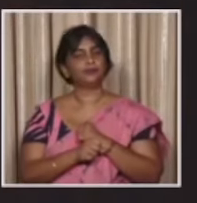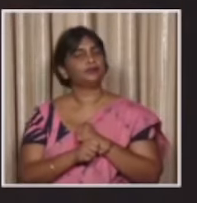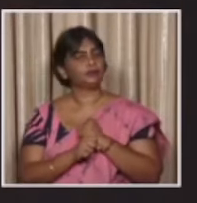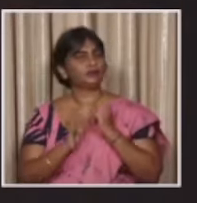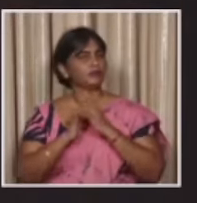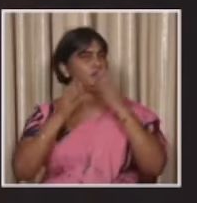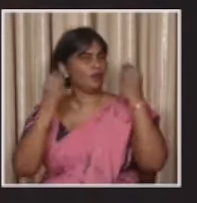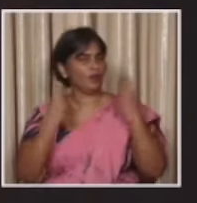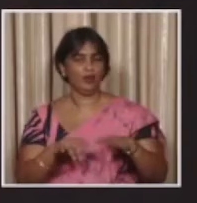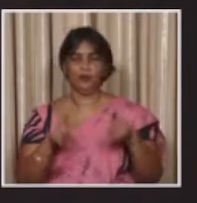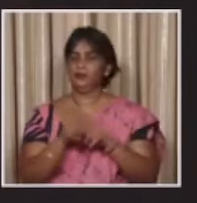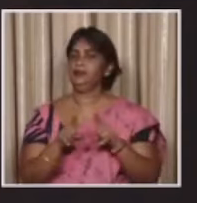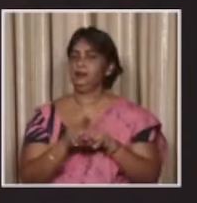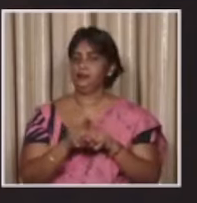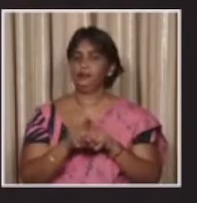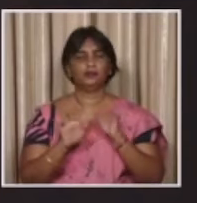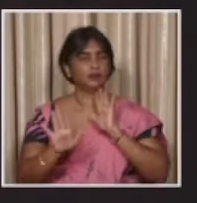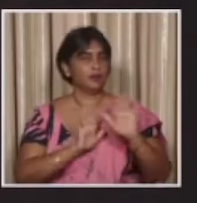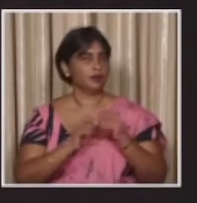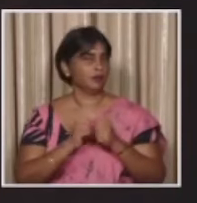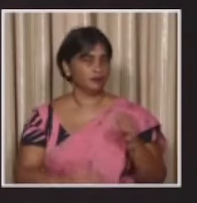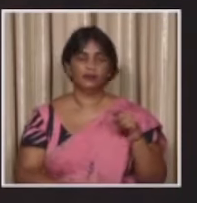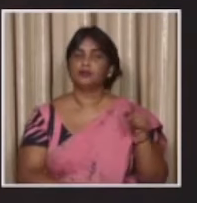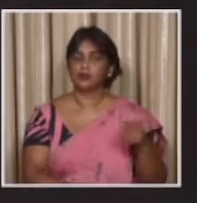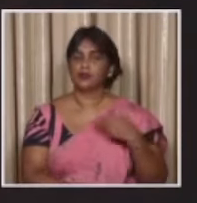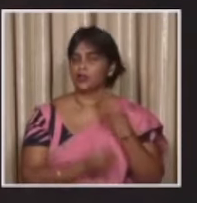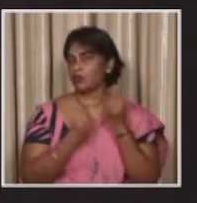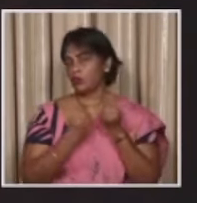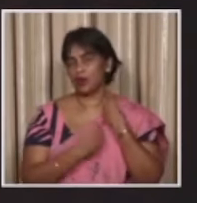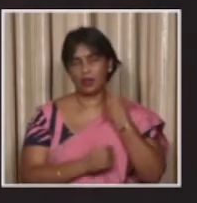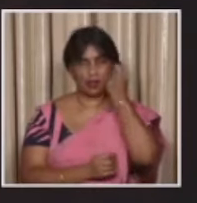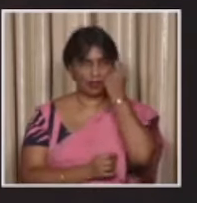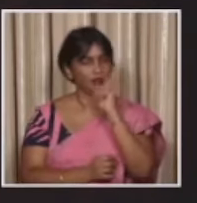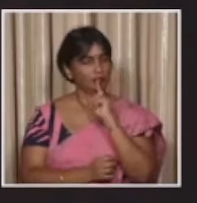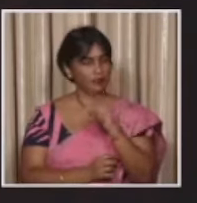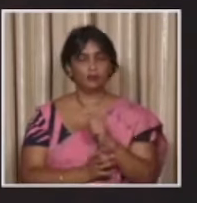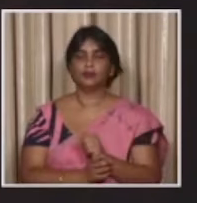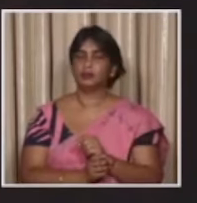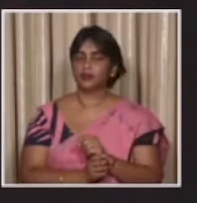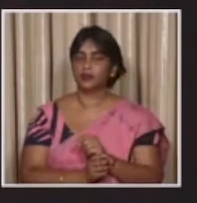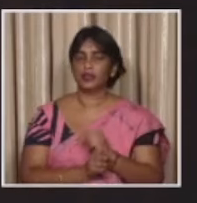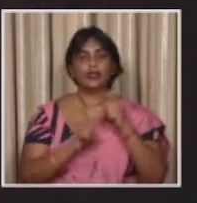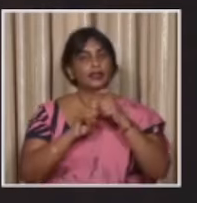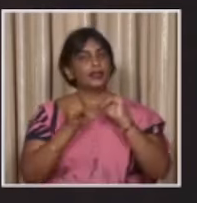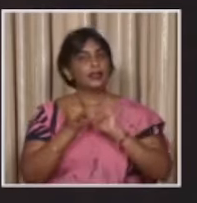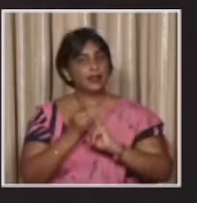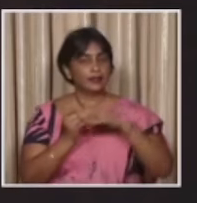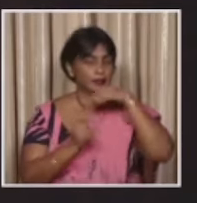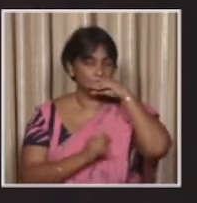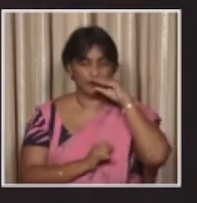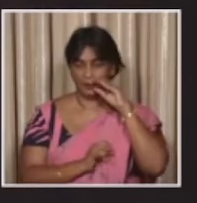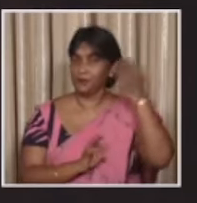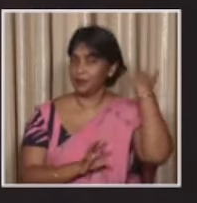ඉතාමත්ම අසාර්ථක විදිහට තමයි කළමනාකරණය කරේ. මම පොඩි අදහසක් ඉදිරිපත් කරන්නම්. DS සේනානායක මැතිතුමාගේ